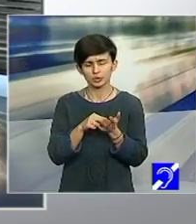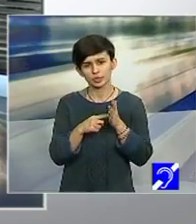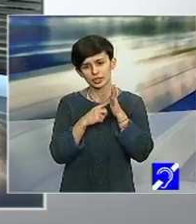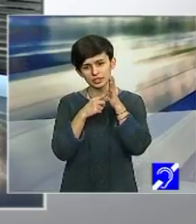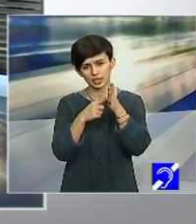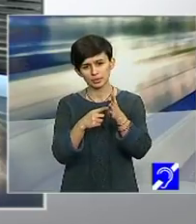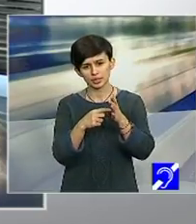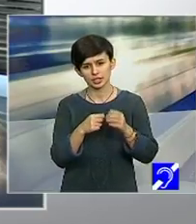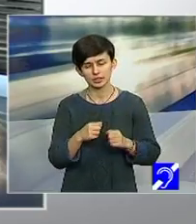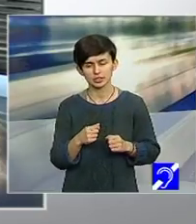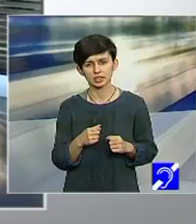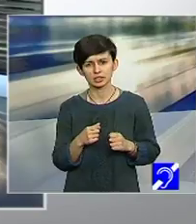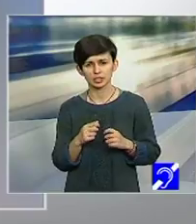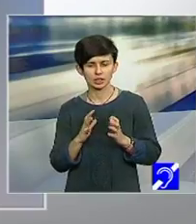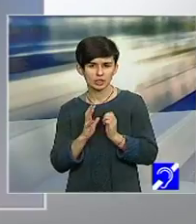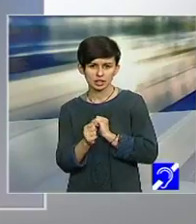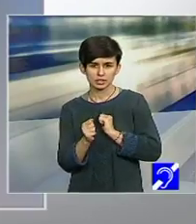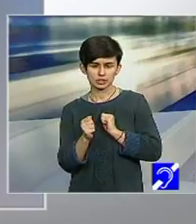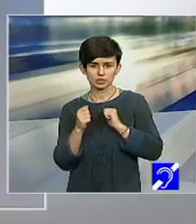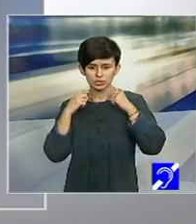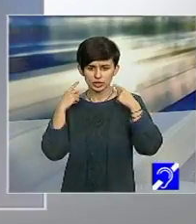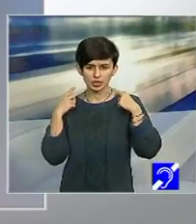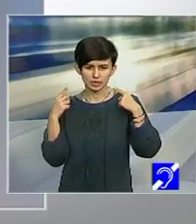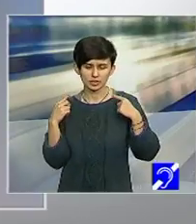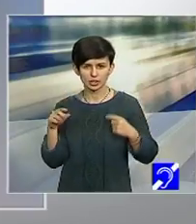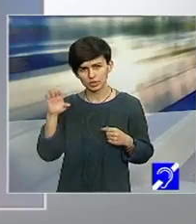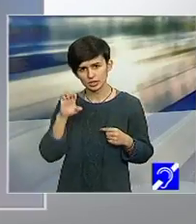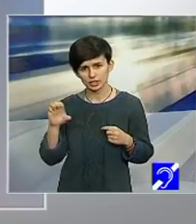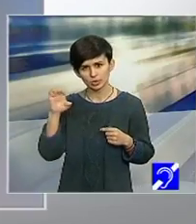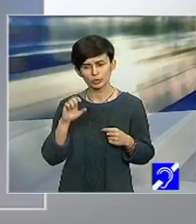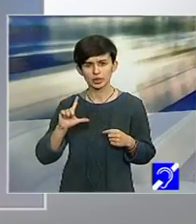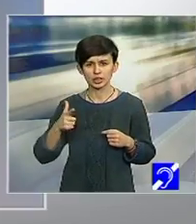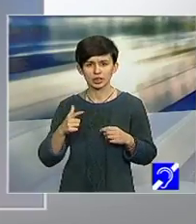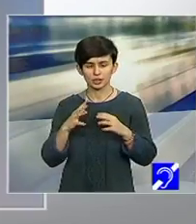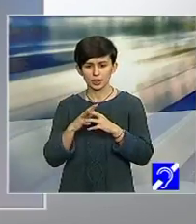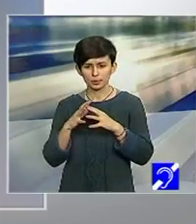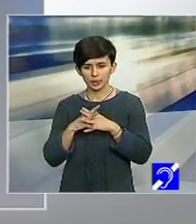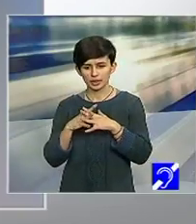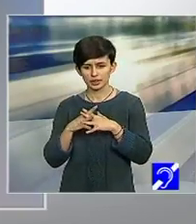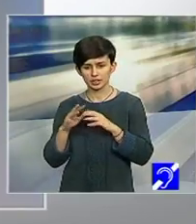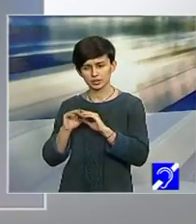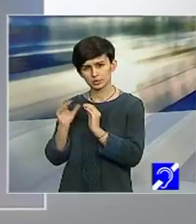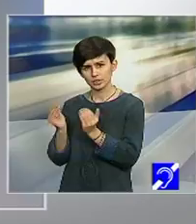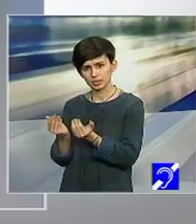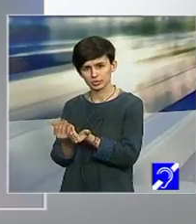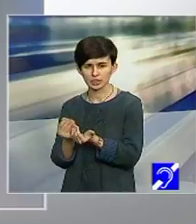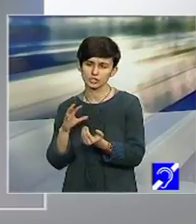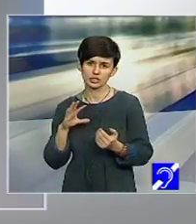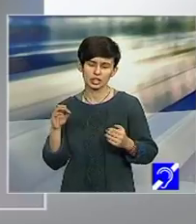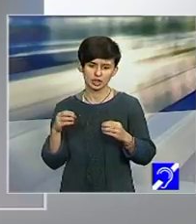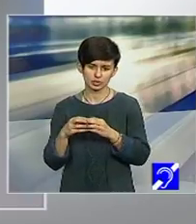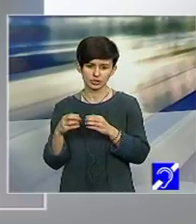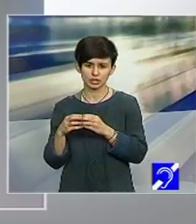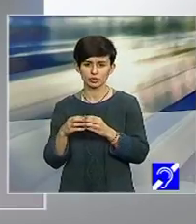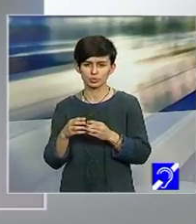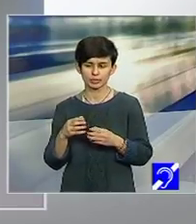ilustreze distrugerea evreilor din Europa în al doilea război mondial, dar și altor grupuri umane care